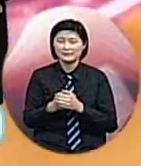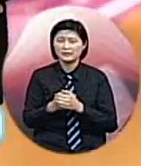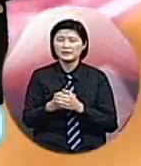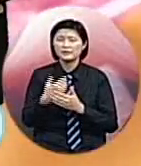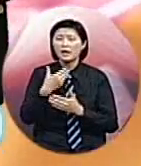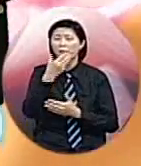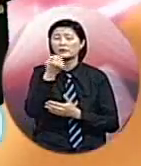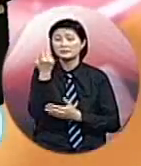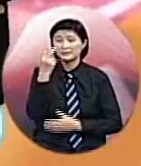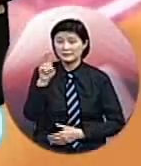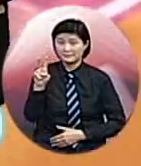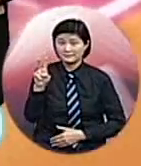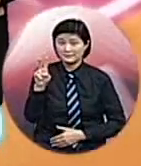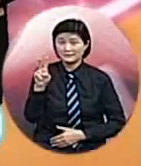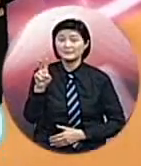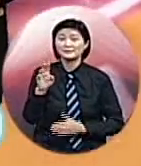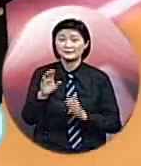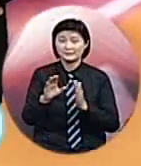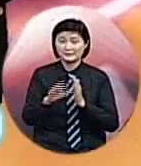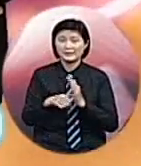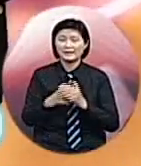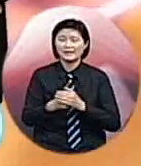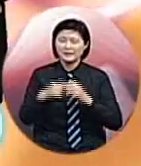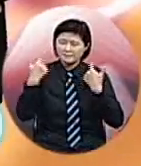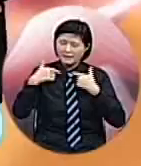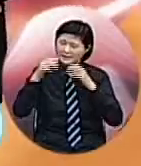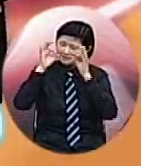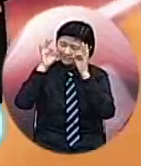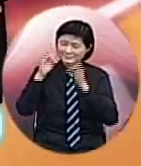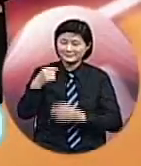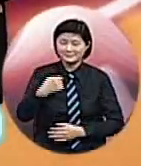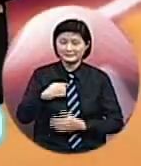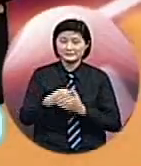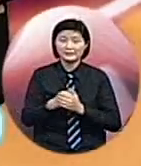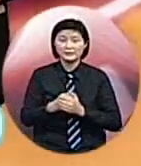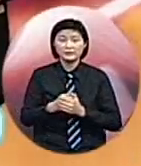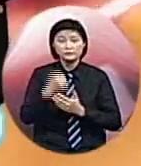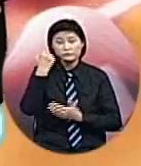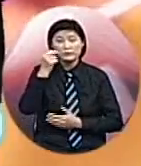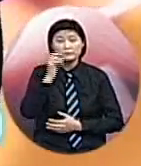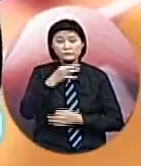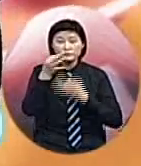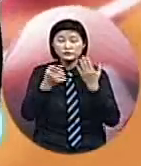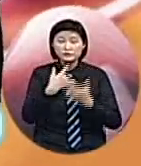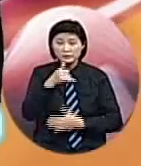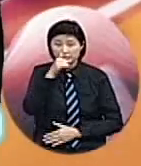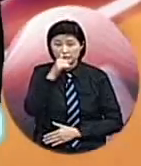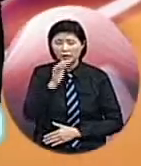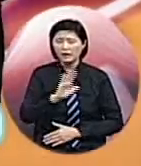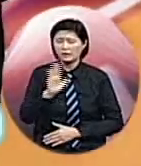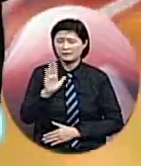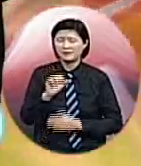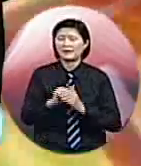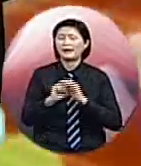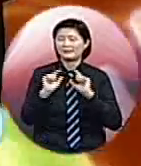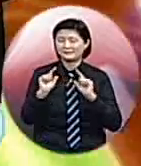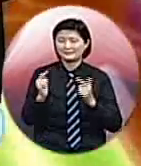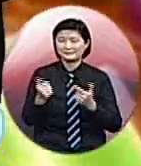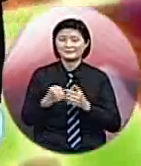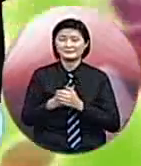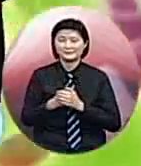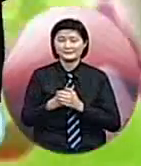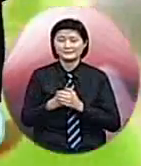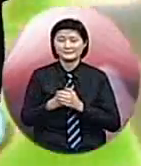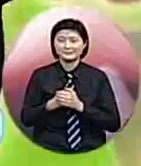이거를 복지 TV를요. 네. 매일 봐요. 아, 여기에서 누가 불렀습니까? 아니요, 여선 안 불렀어요. 여선